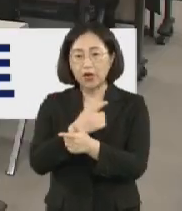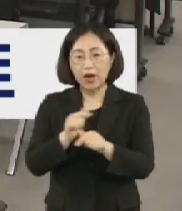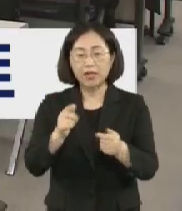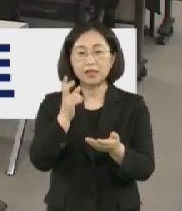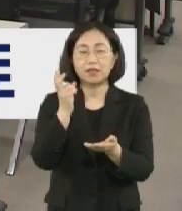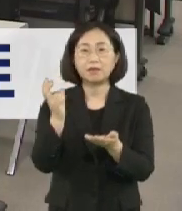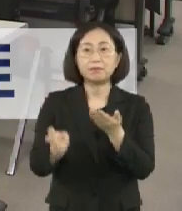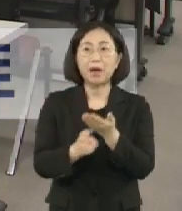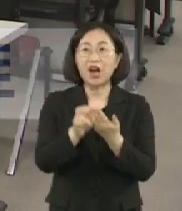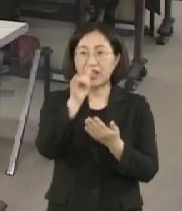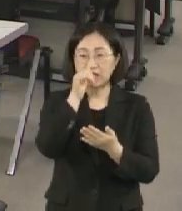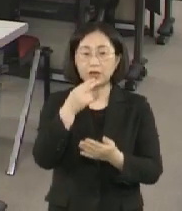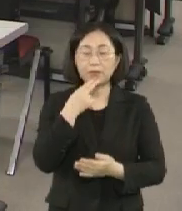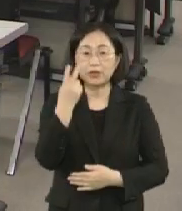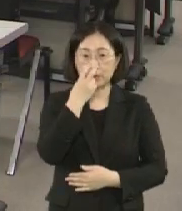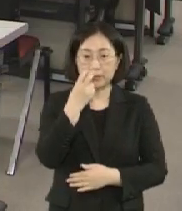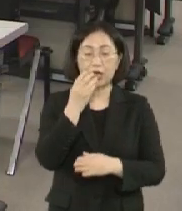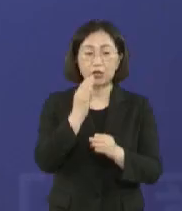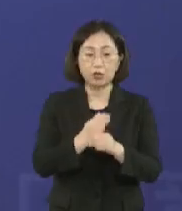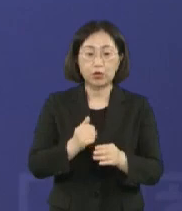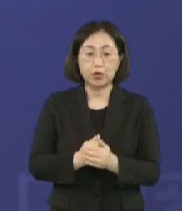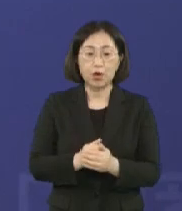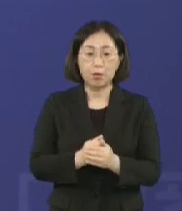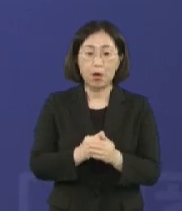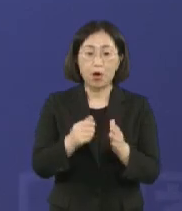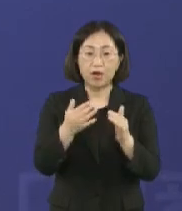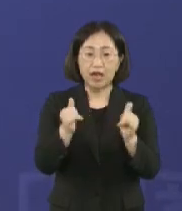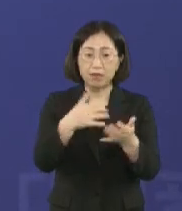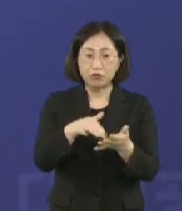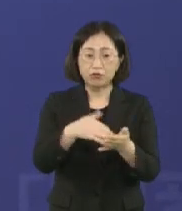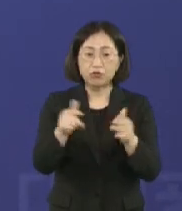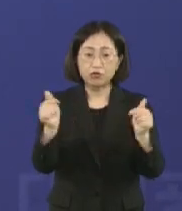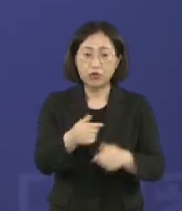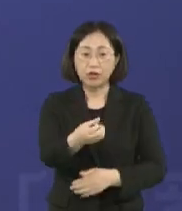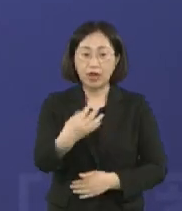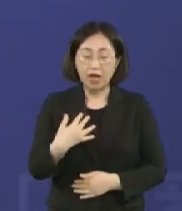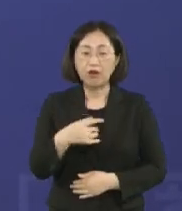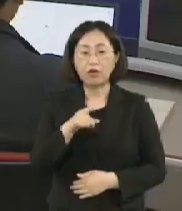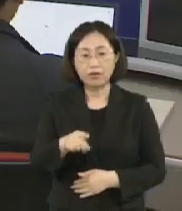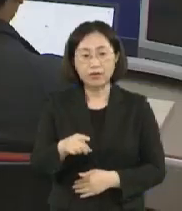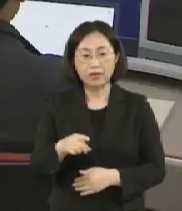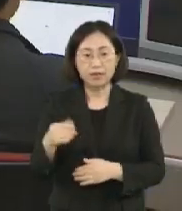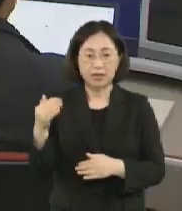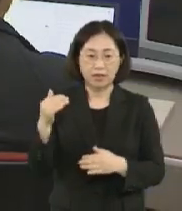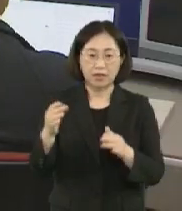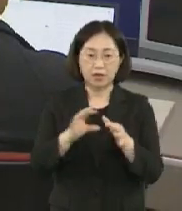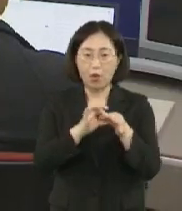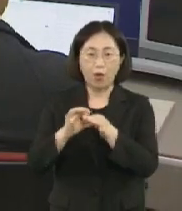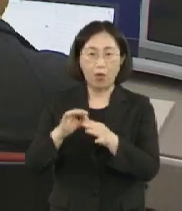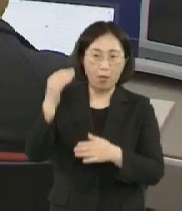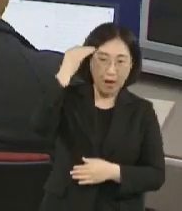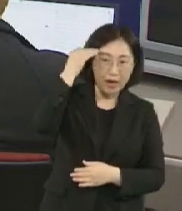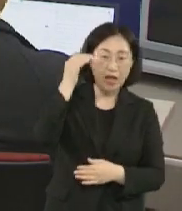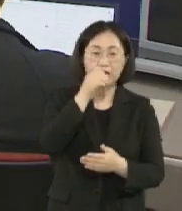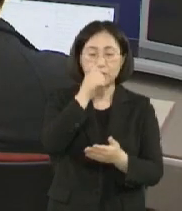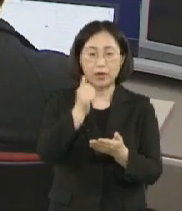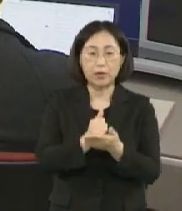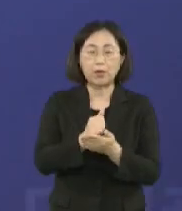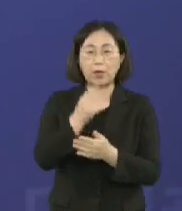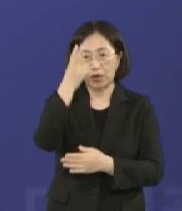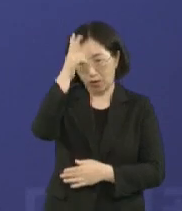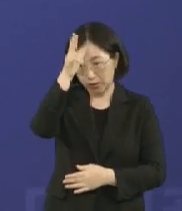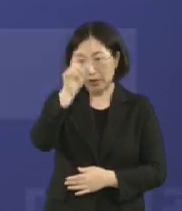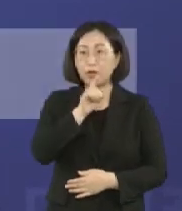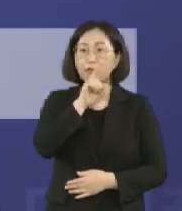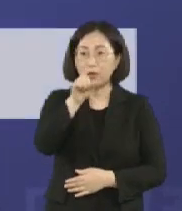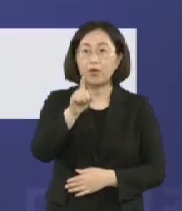중입니다. 그리고 확산 초기 신도수를 줄여 말한 중리동의 교회에 대해선 역학조사 방해 혐의로 고발을 검토하고 있습니다.